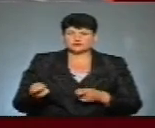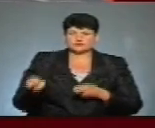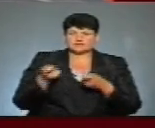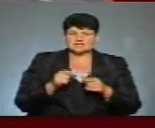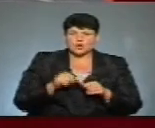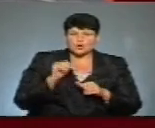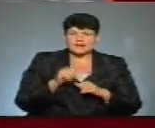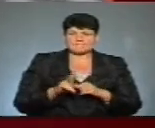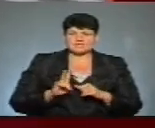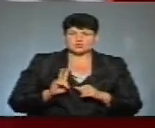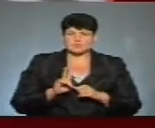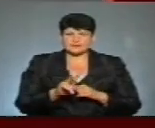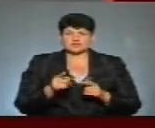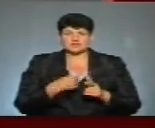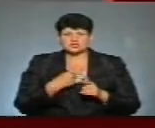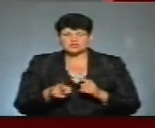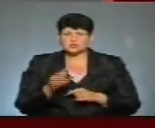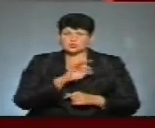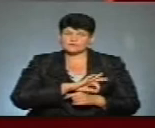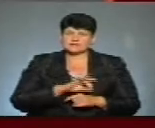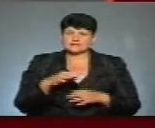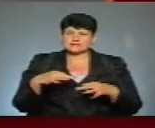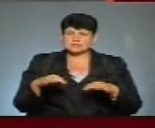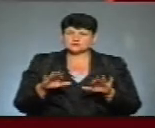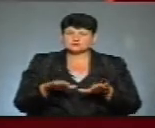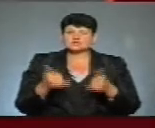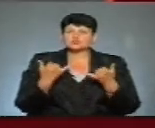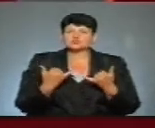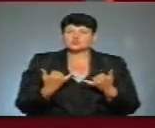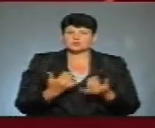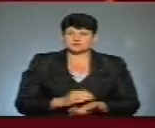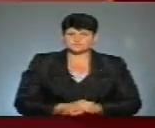окремими тролейбусами. Чи користувалися транспортом діти сьогодні?